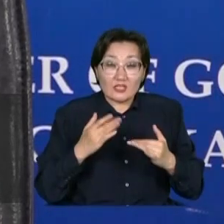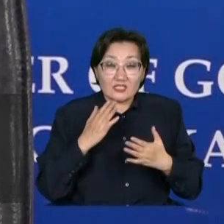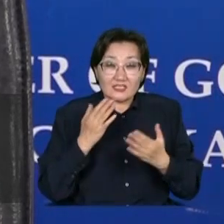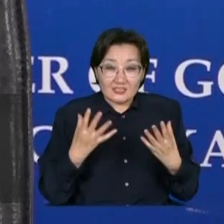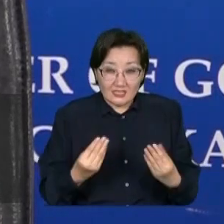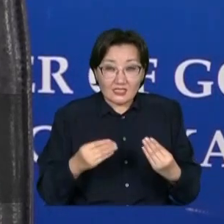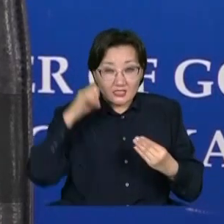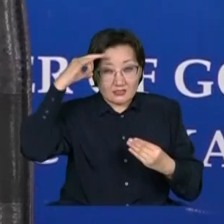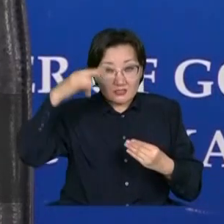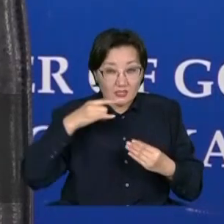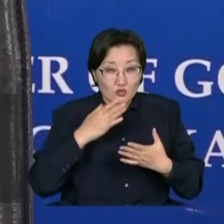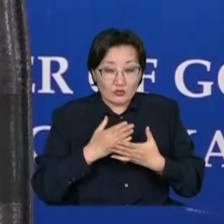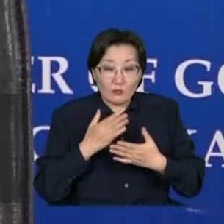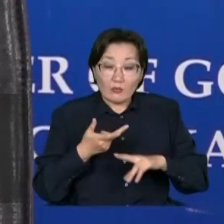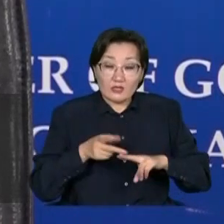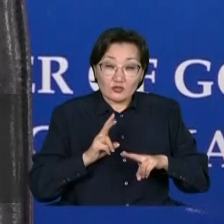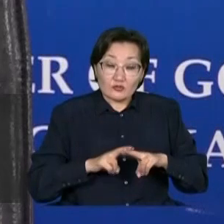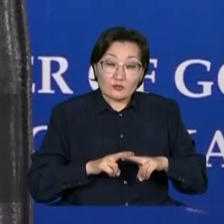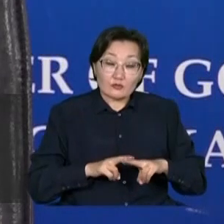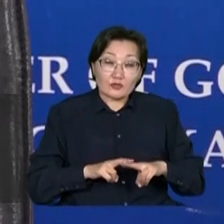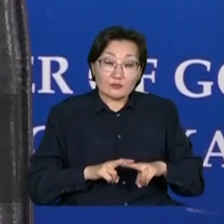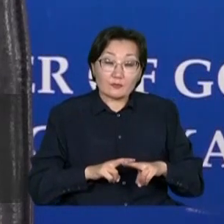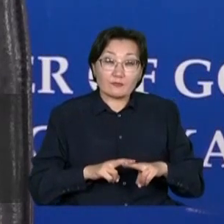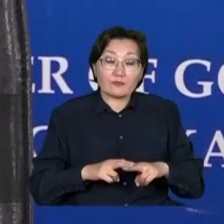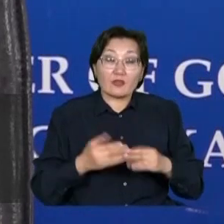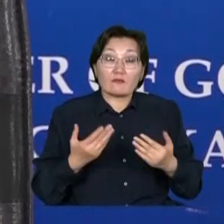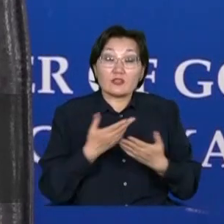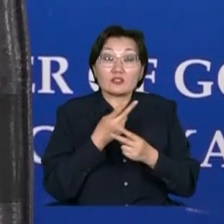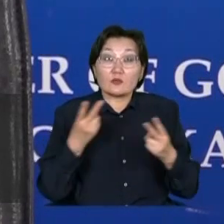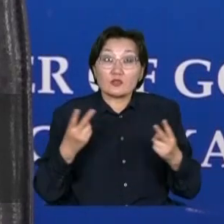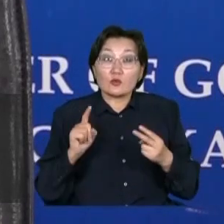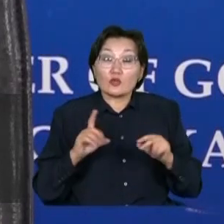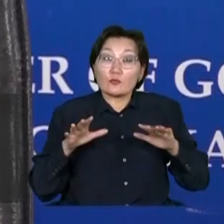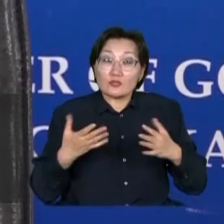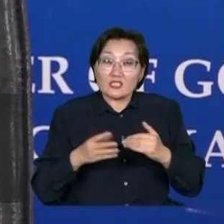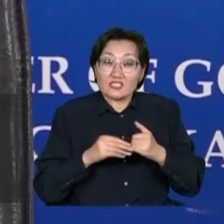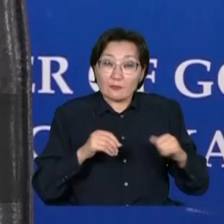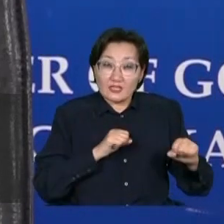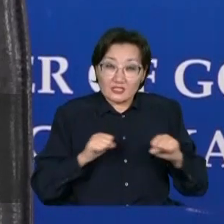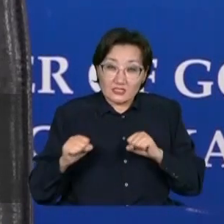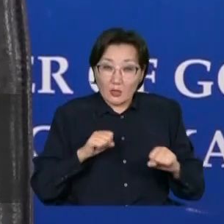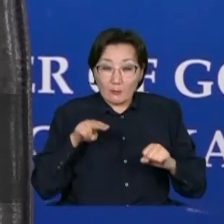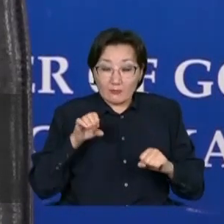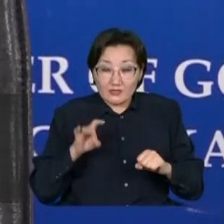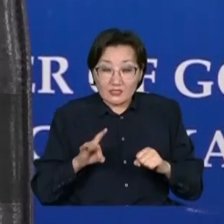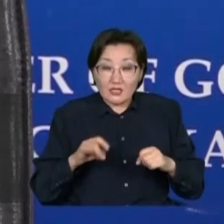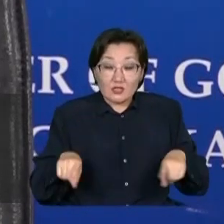существуют. Поэтому вы же видите вот это то, что произошло землетрясение. При